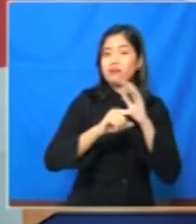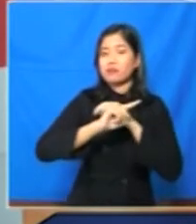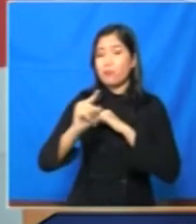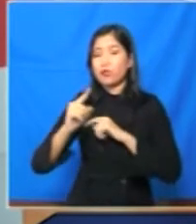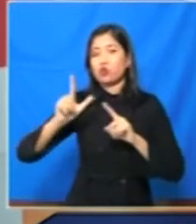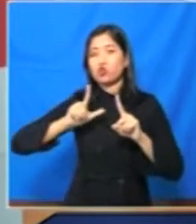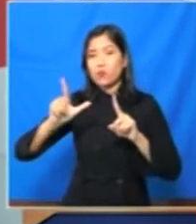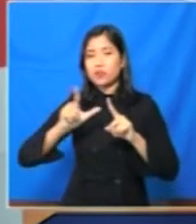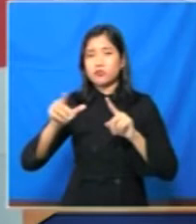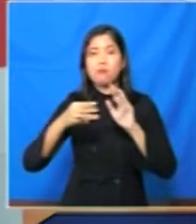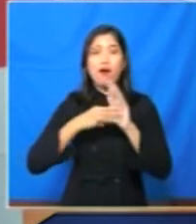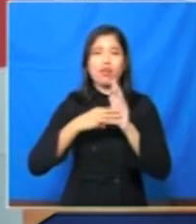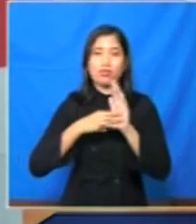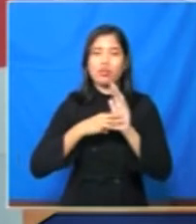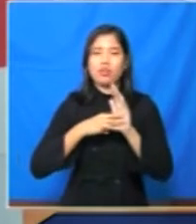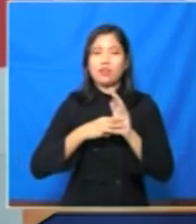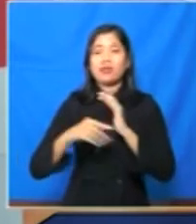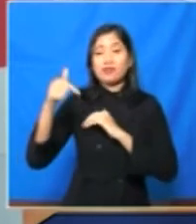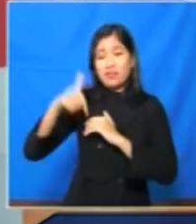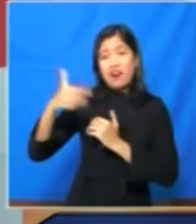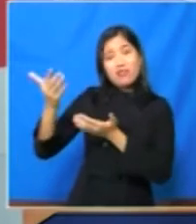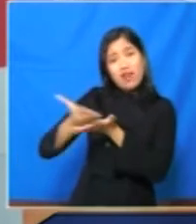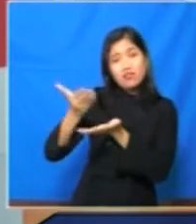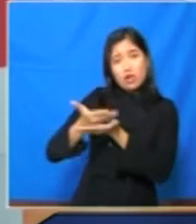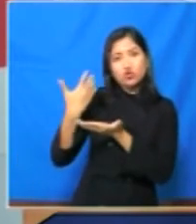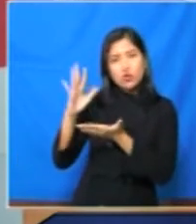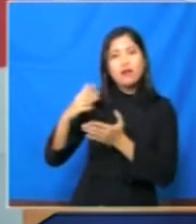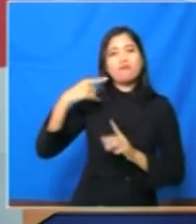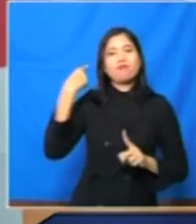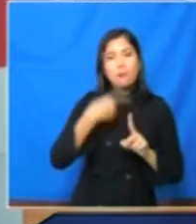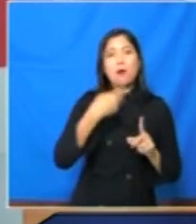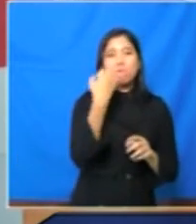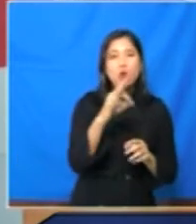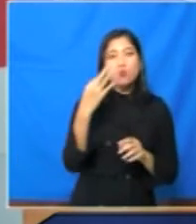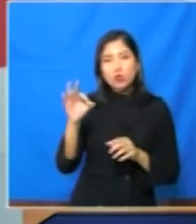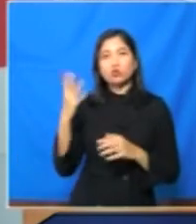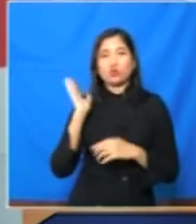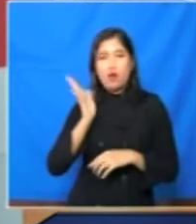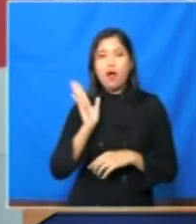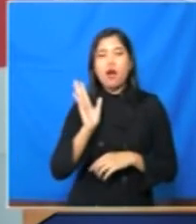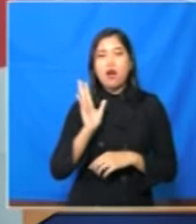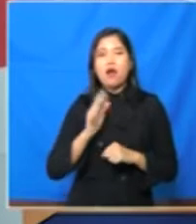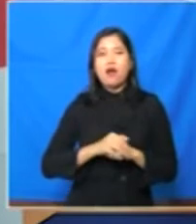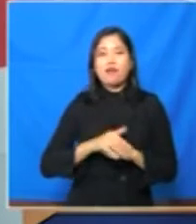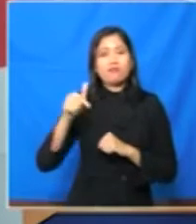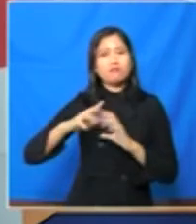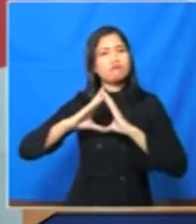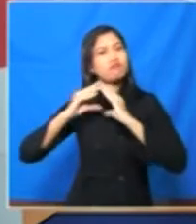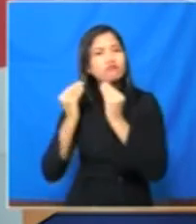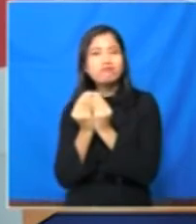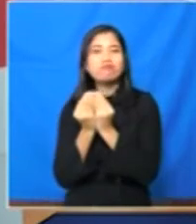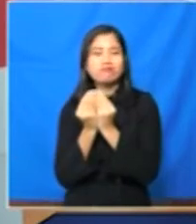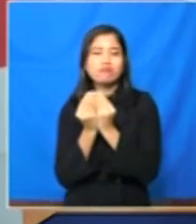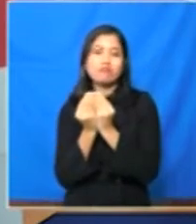17 Oleh karena itu data sekarang sudah kita Upgrade sudah kita perbaiki maka akumulatif